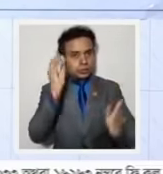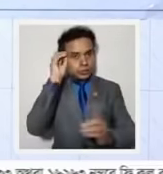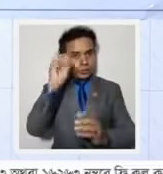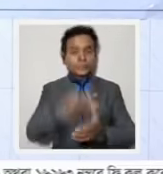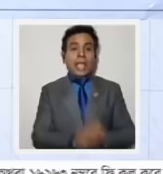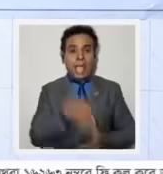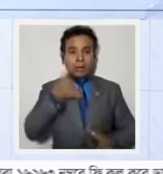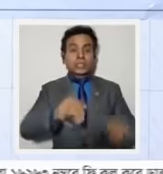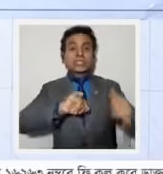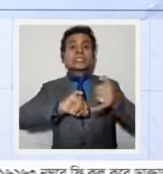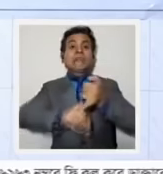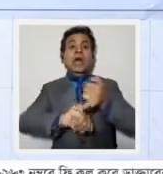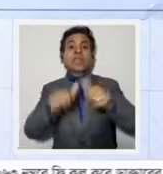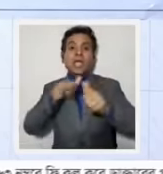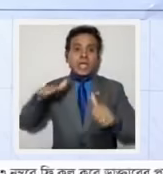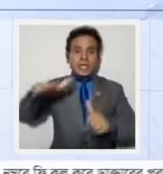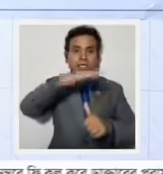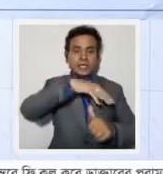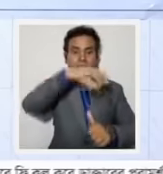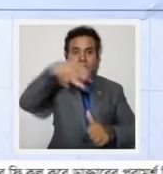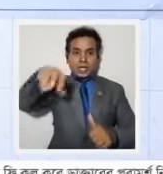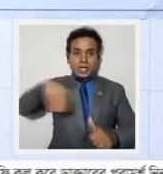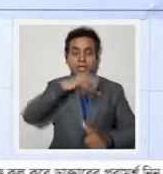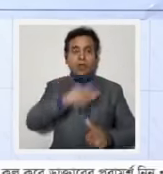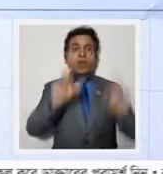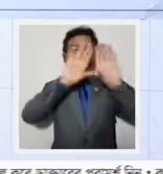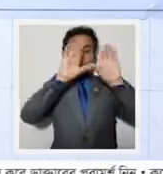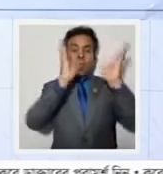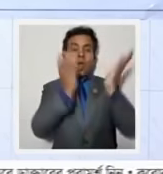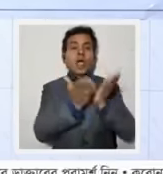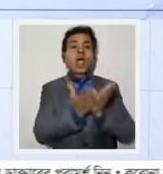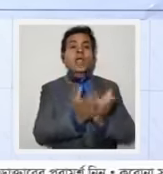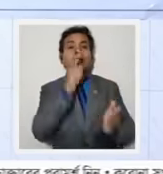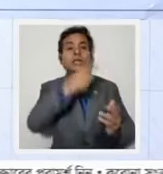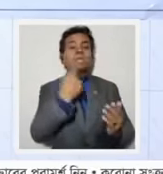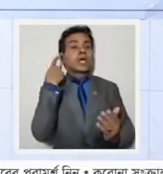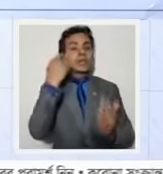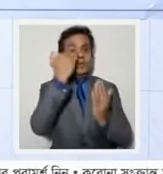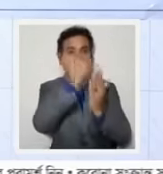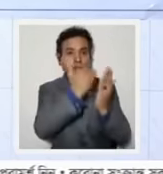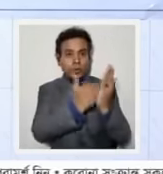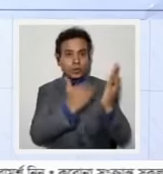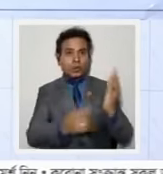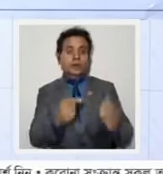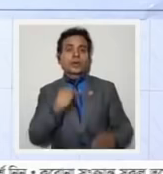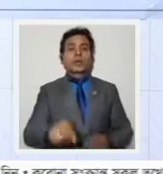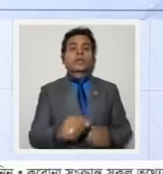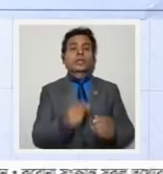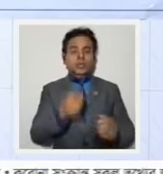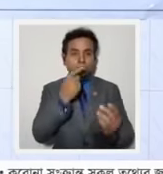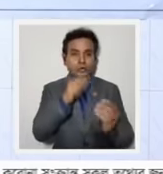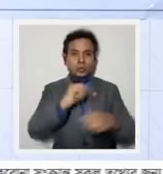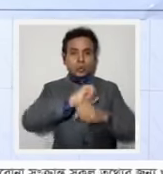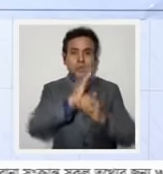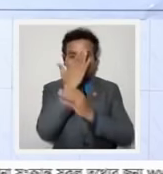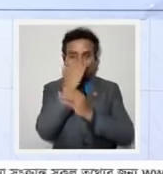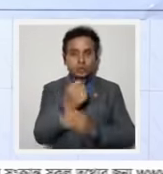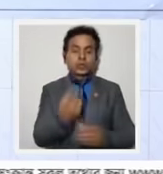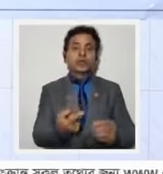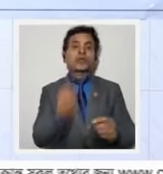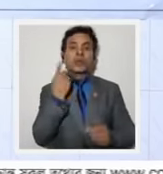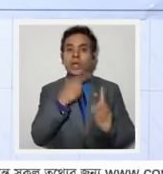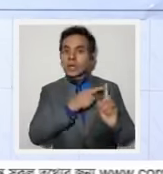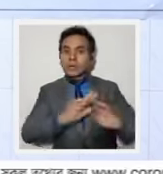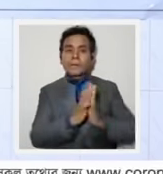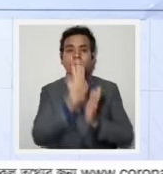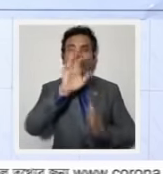এই ছিল আমাদের হাতে বাংলাদেশের গত 24 ঘন্টার পরিস্থিতি এবং এ পর্যন্ত পরিস্থিতি। দক্ষিণ পূর্ব এশিয়ার দিকে যদি তাকাই, যেটা আমরা নিয়েছি